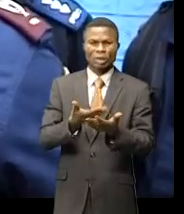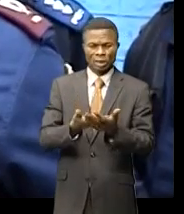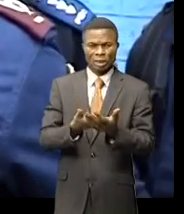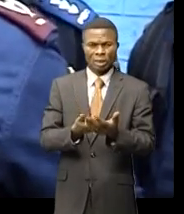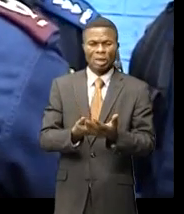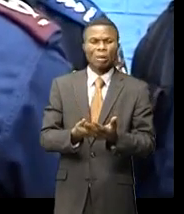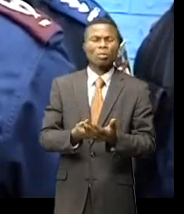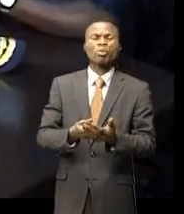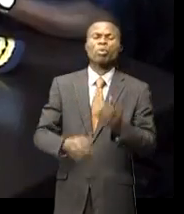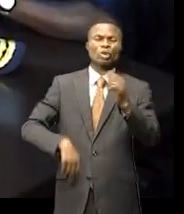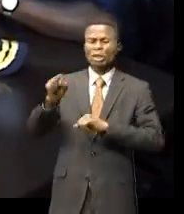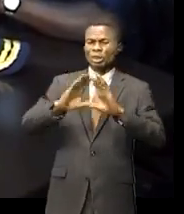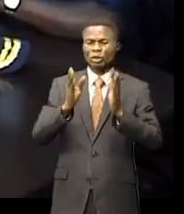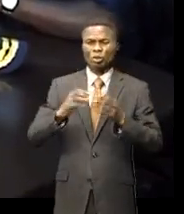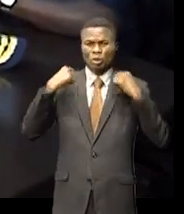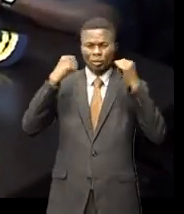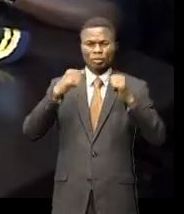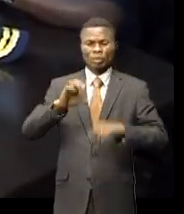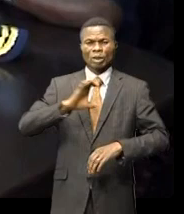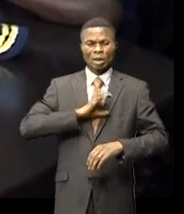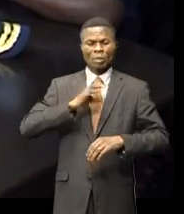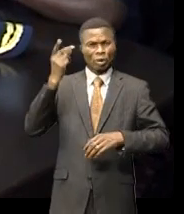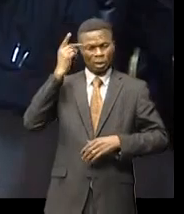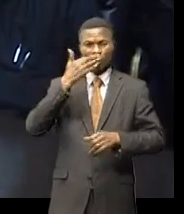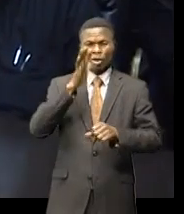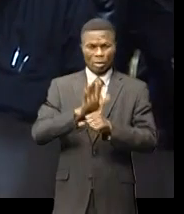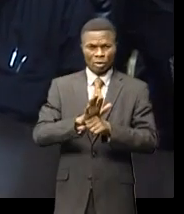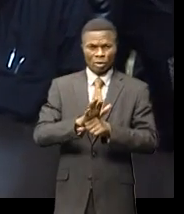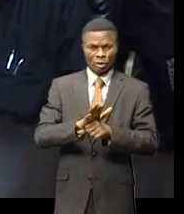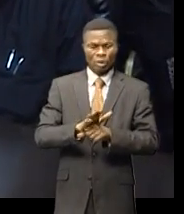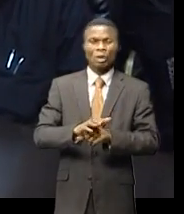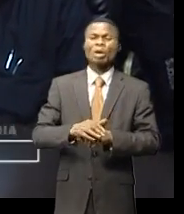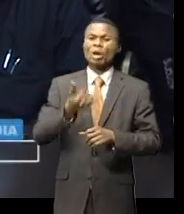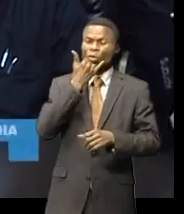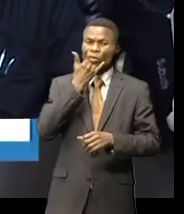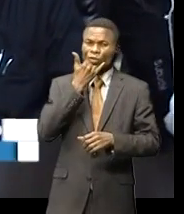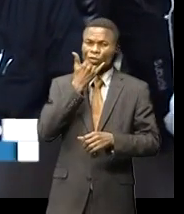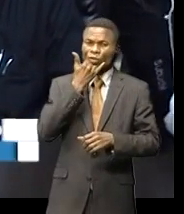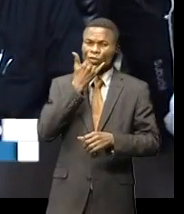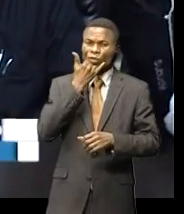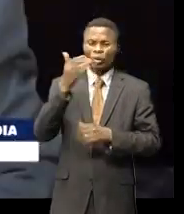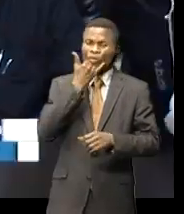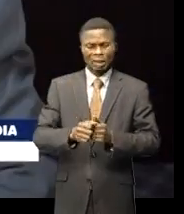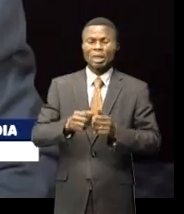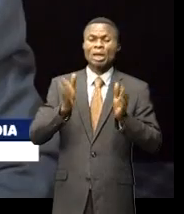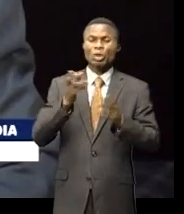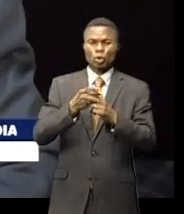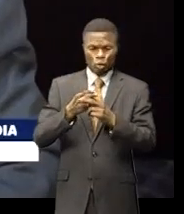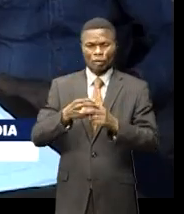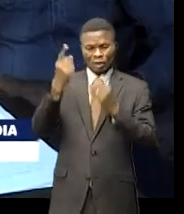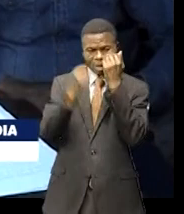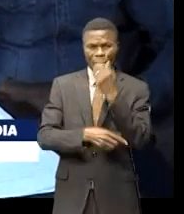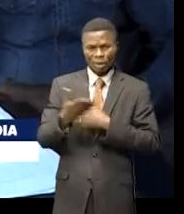décourager tous les inciviques. La police de Kinshasa rassure sur le fait que les dérapages et autres actes seront sévèrement